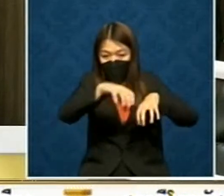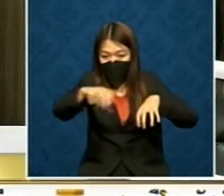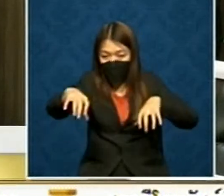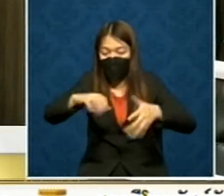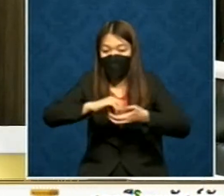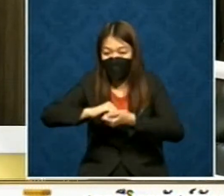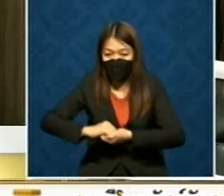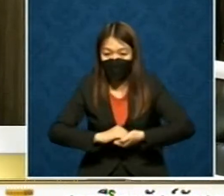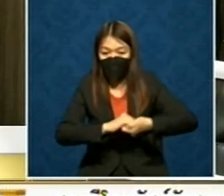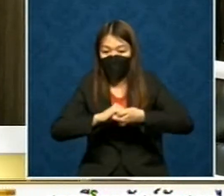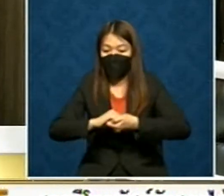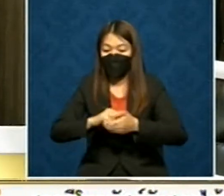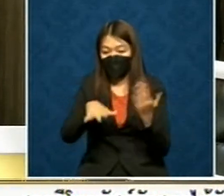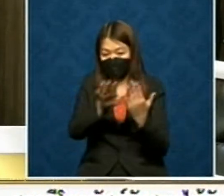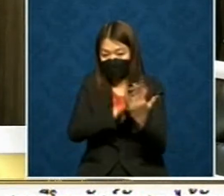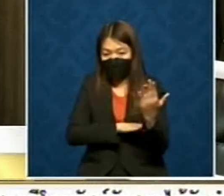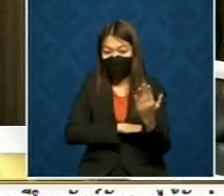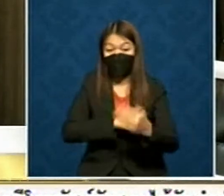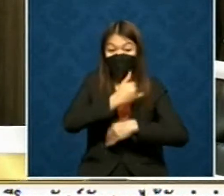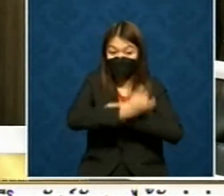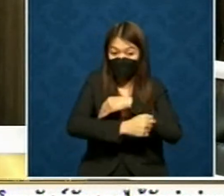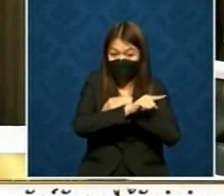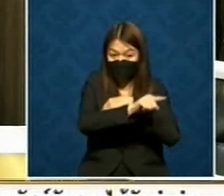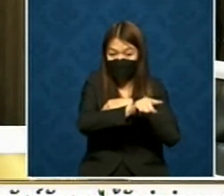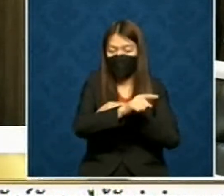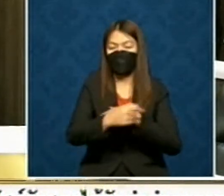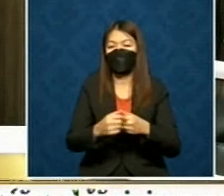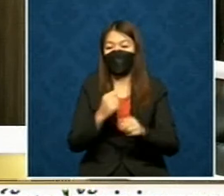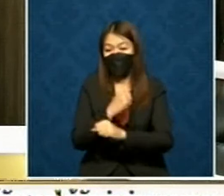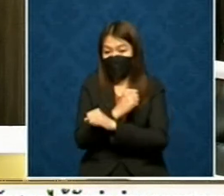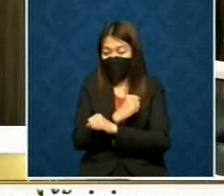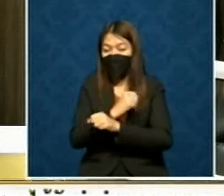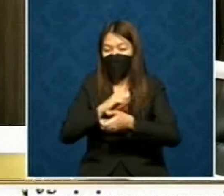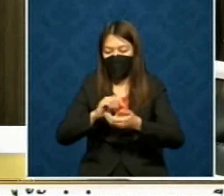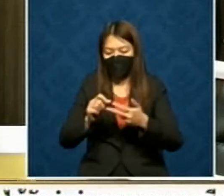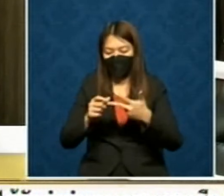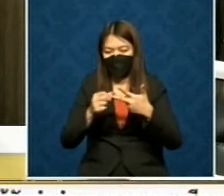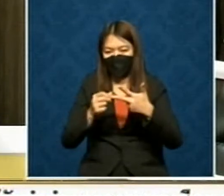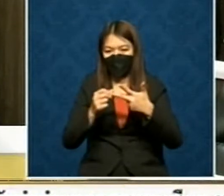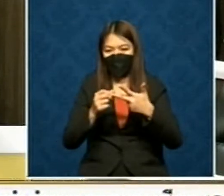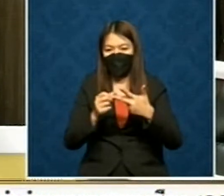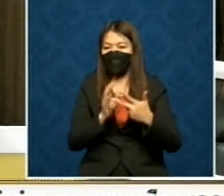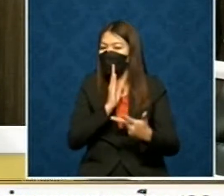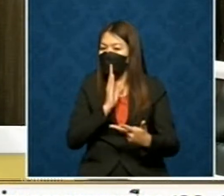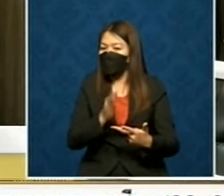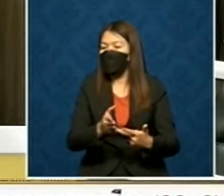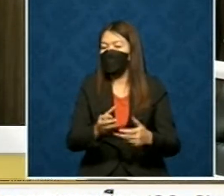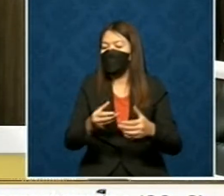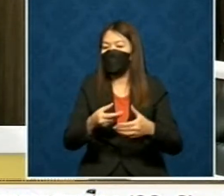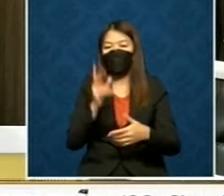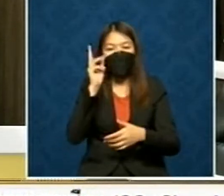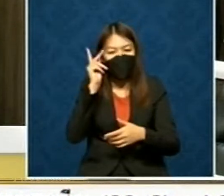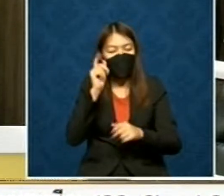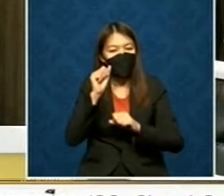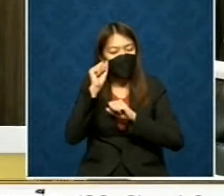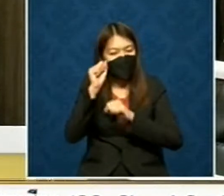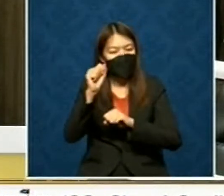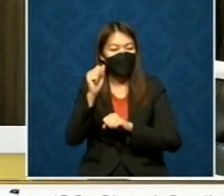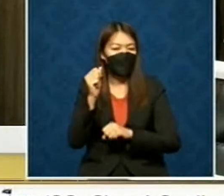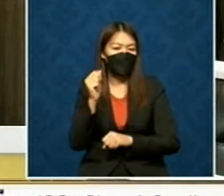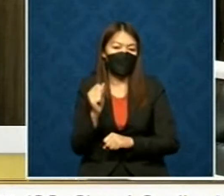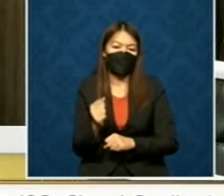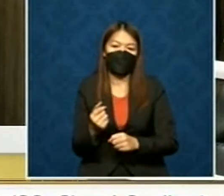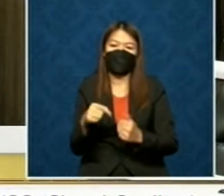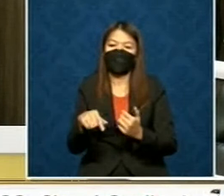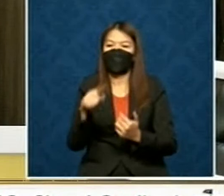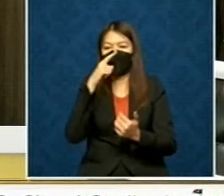ภายในแลวก็ตางประเทศและหลสุทายคอ Transparency ความปล่งใสในการรายงาน ประเทศนี้ไม่มี